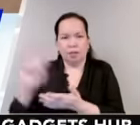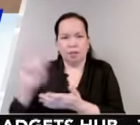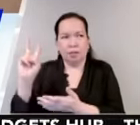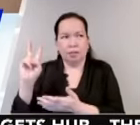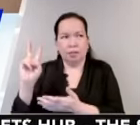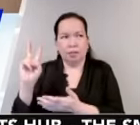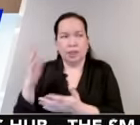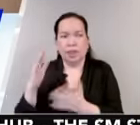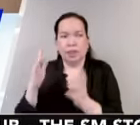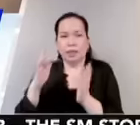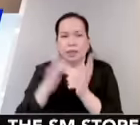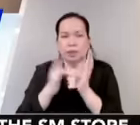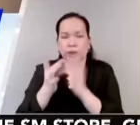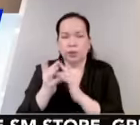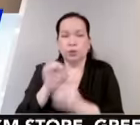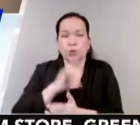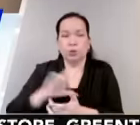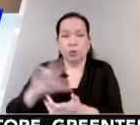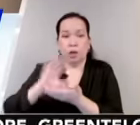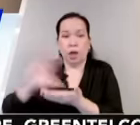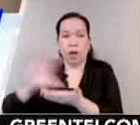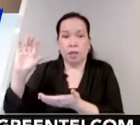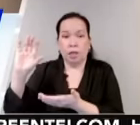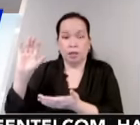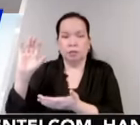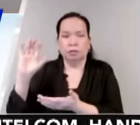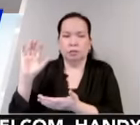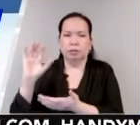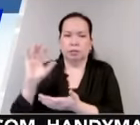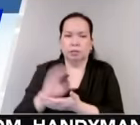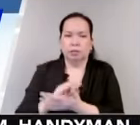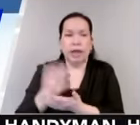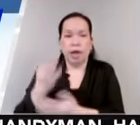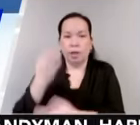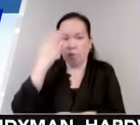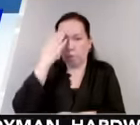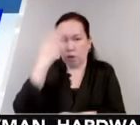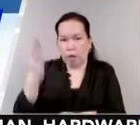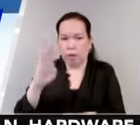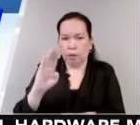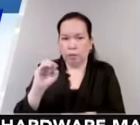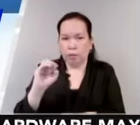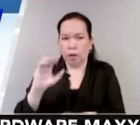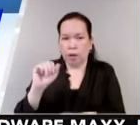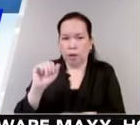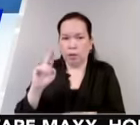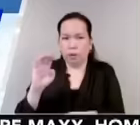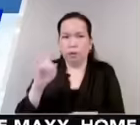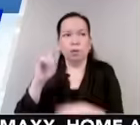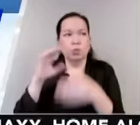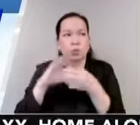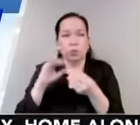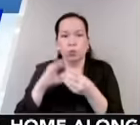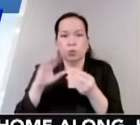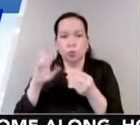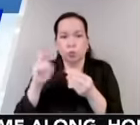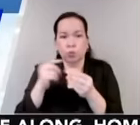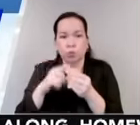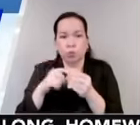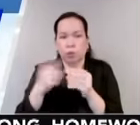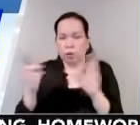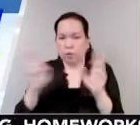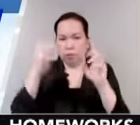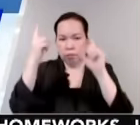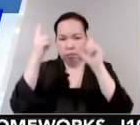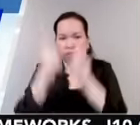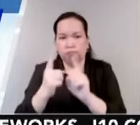Colleges Foundation Incorporated sa Bukawi, Bulacan. Kwento niya, nangyari yan nang ipag-sparring siya ng kanyang